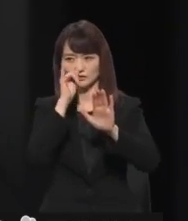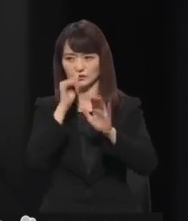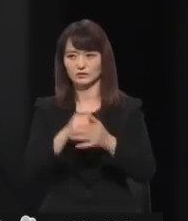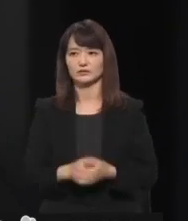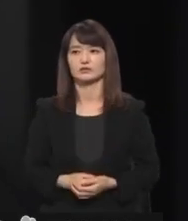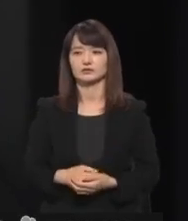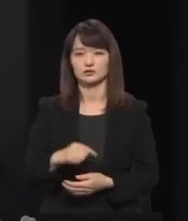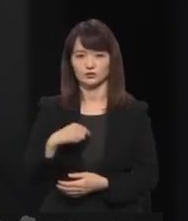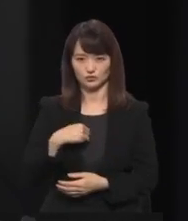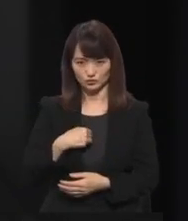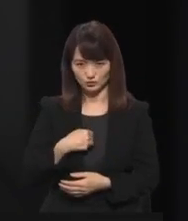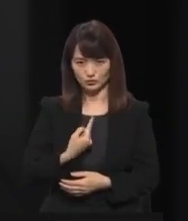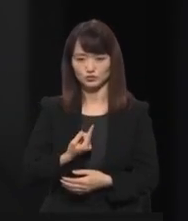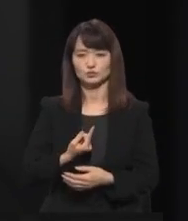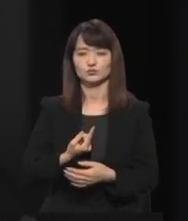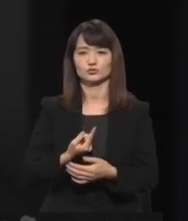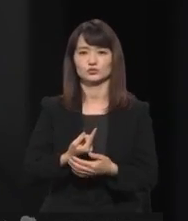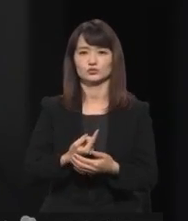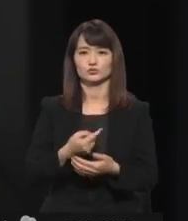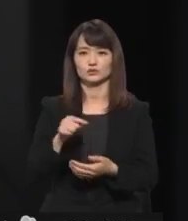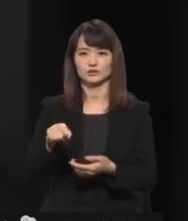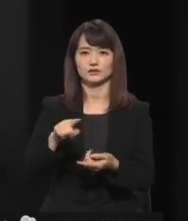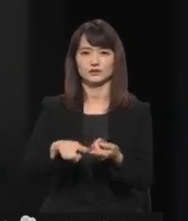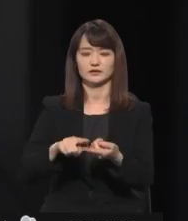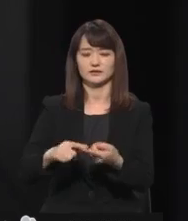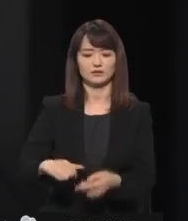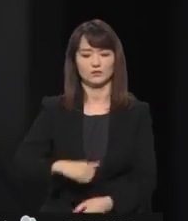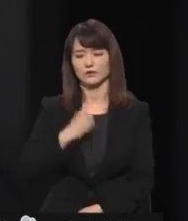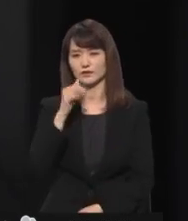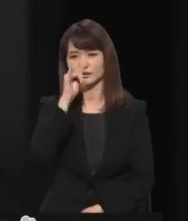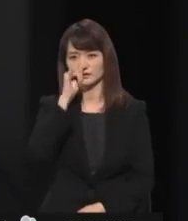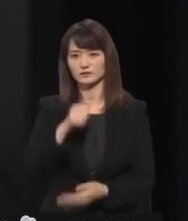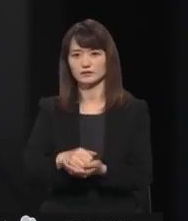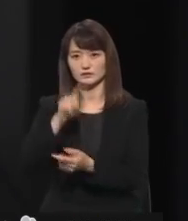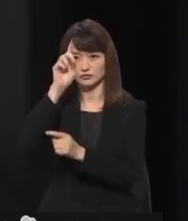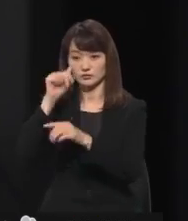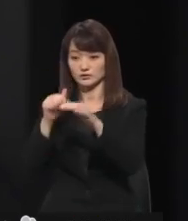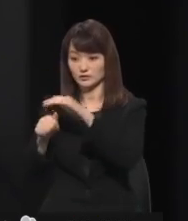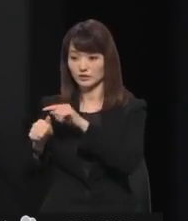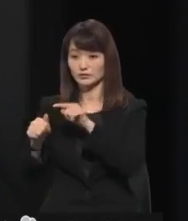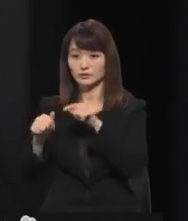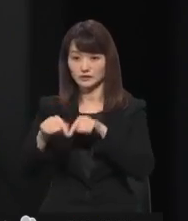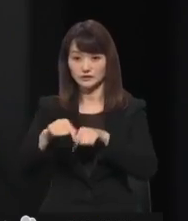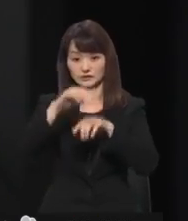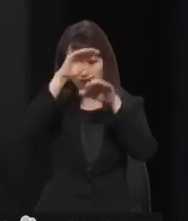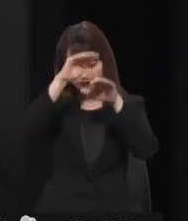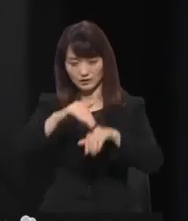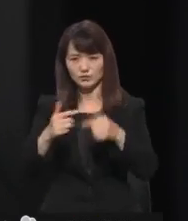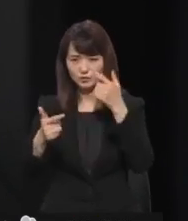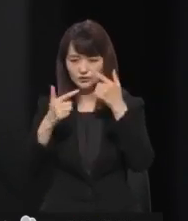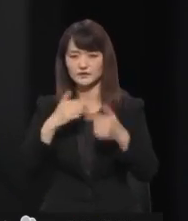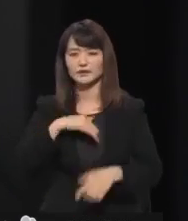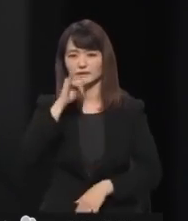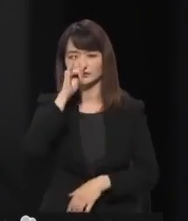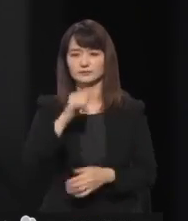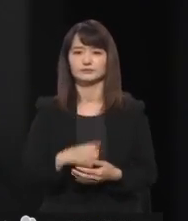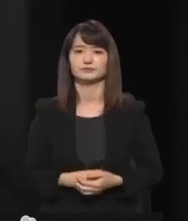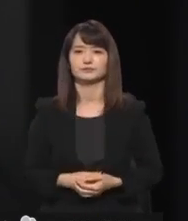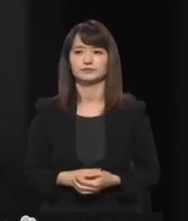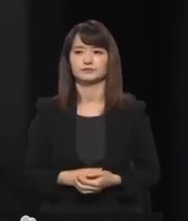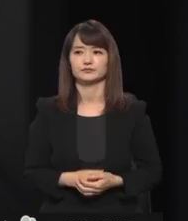격앙 하고 있는 것 이것에 대해서 이주석 대표 독 정확하게 알고 있어요 그리고 아마도 이것이 이제